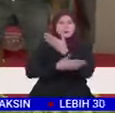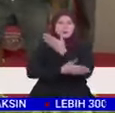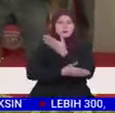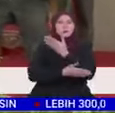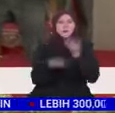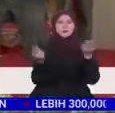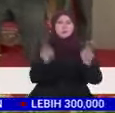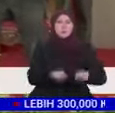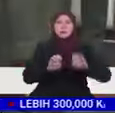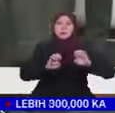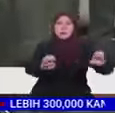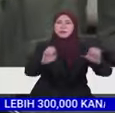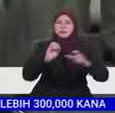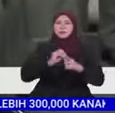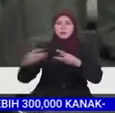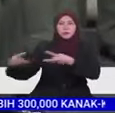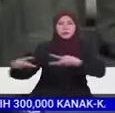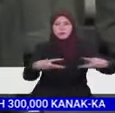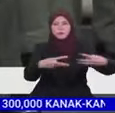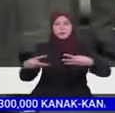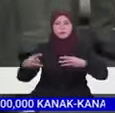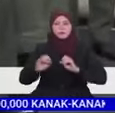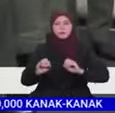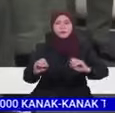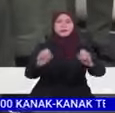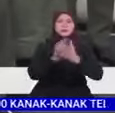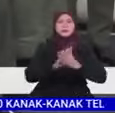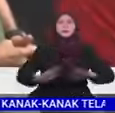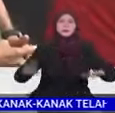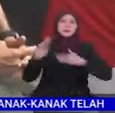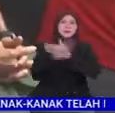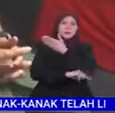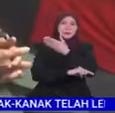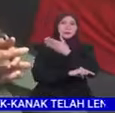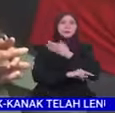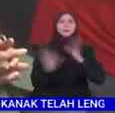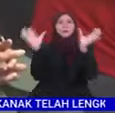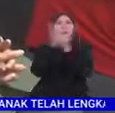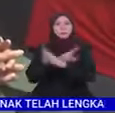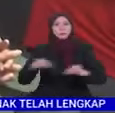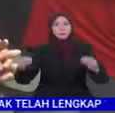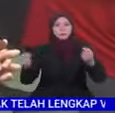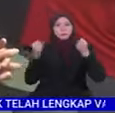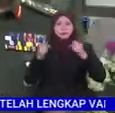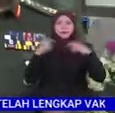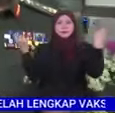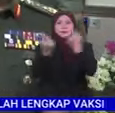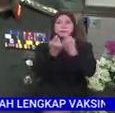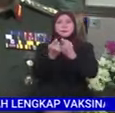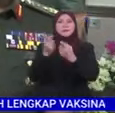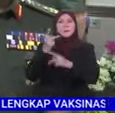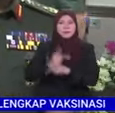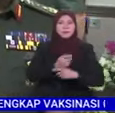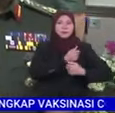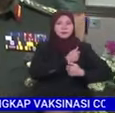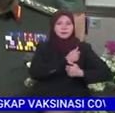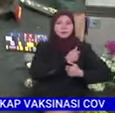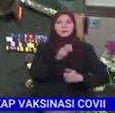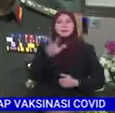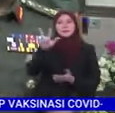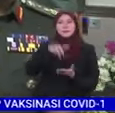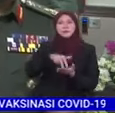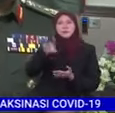waktu darurat atau perang serta dalam operasi keselamatan dalam negeri di Sarawak kekuatan semasa pasukan simpanan adalah